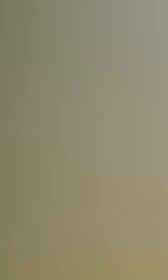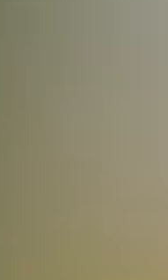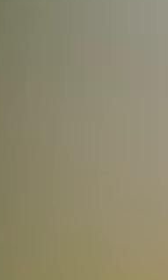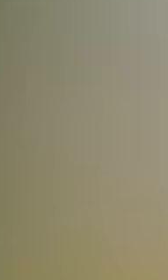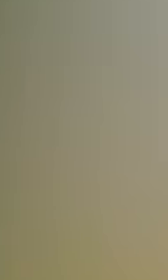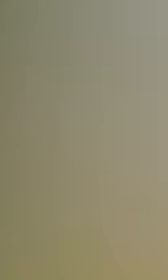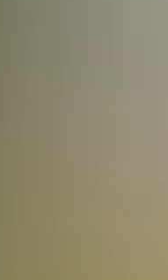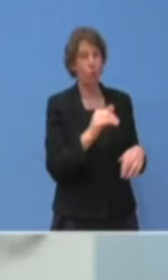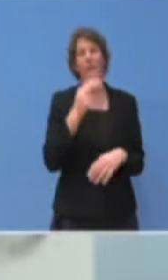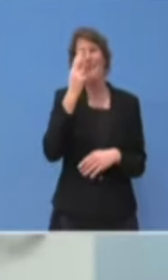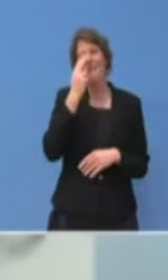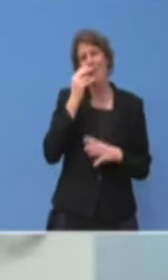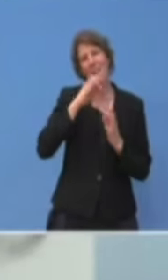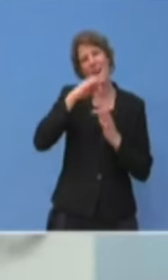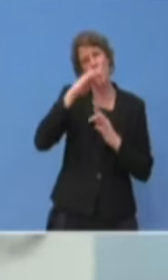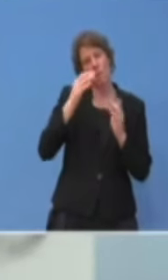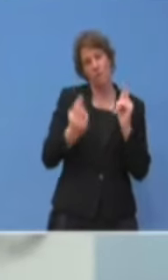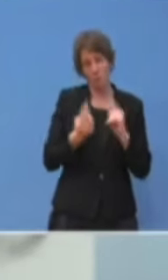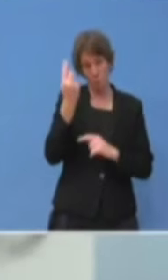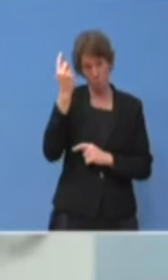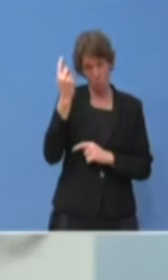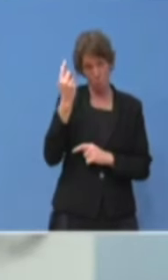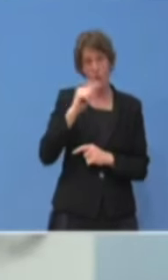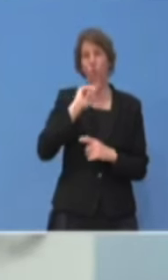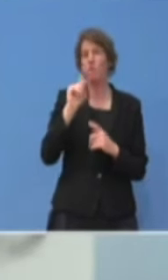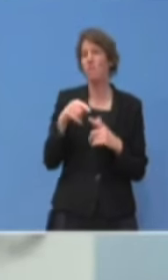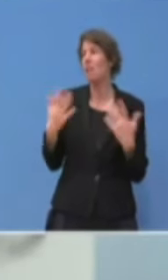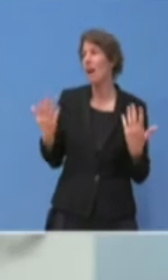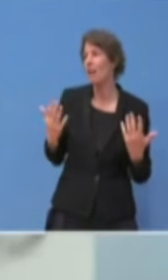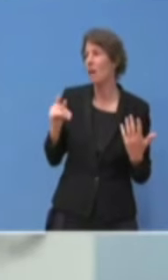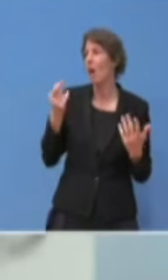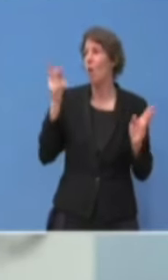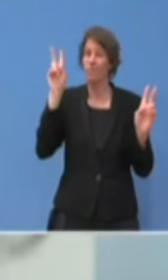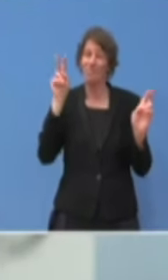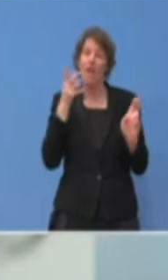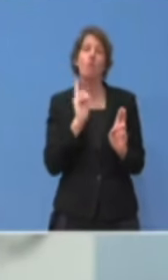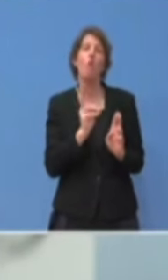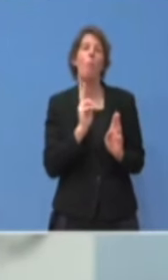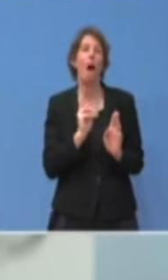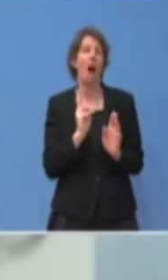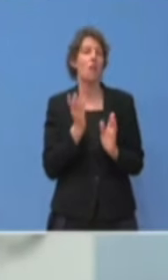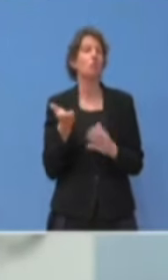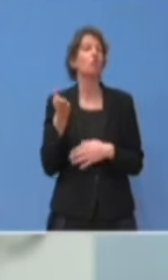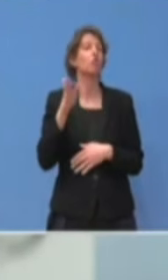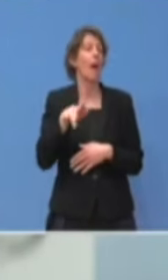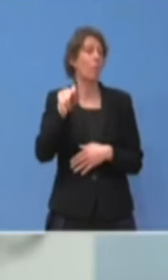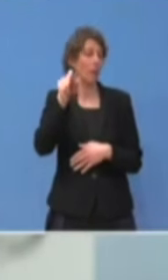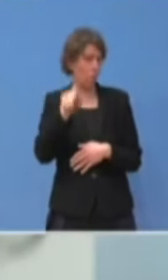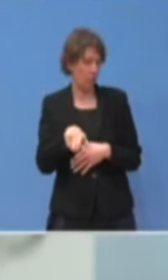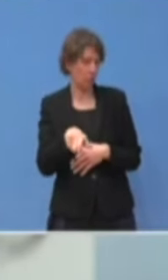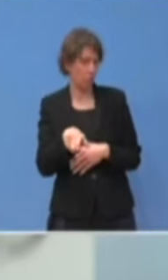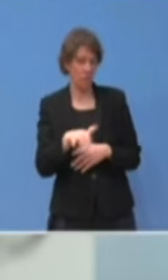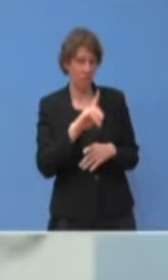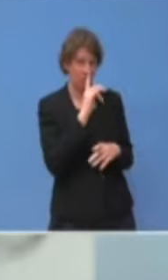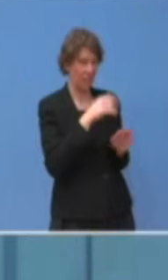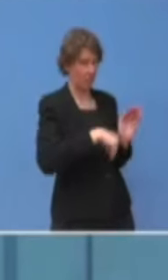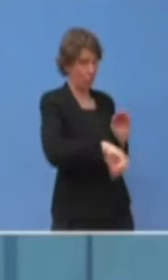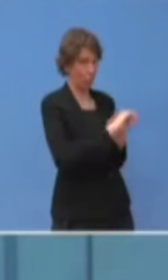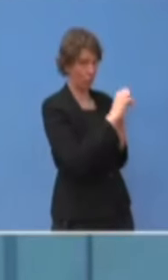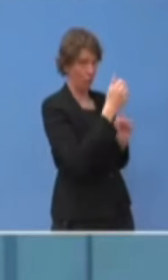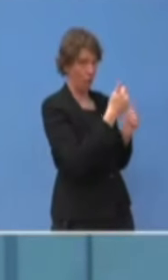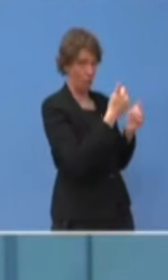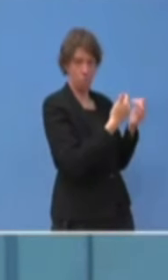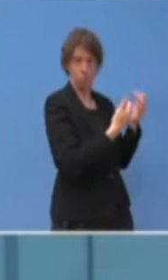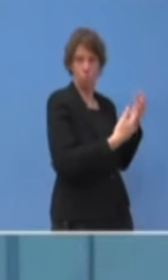die Fehlerquote? Wie wollen Sie sicherstellen, dass auch Normalsterbliche ein zweites Mal testen können, wie Fußballprofis, die sich das leisten?